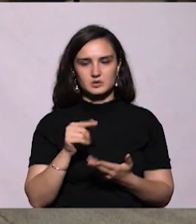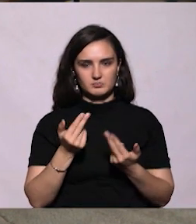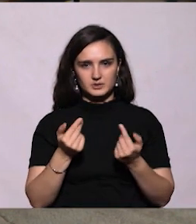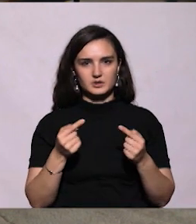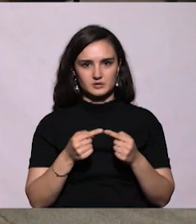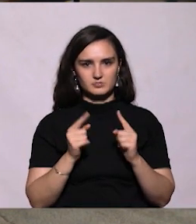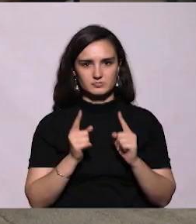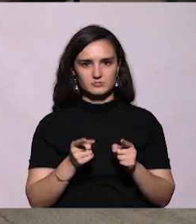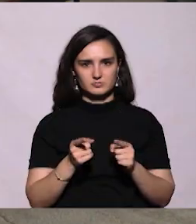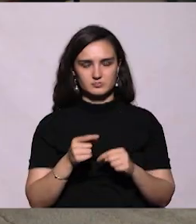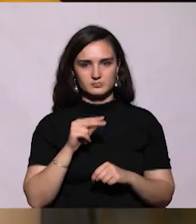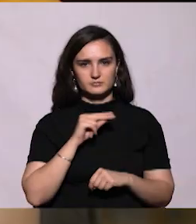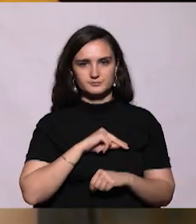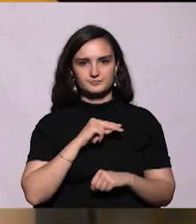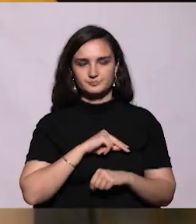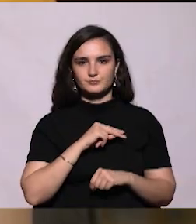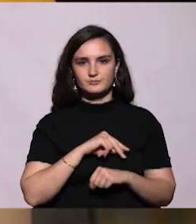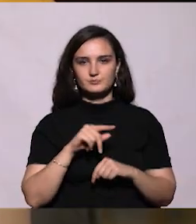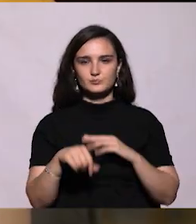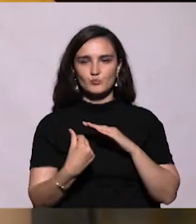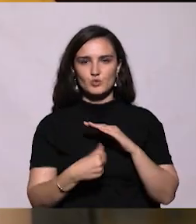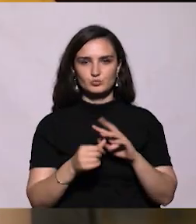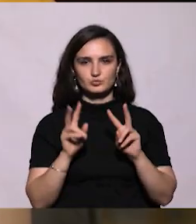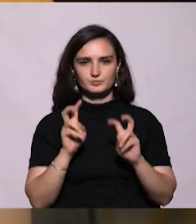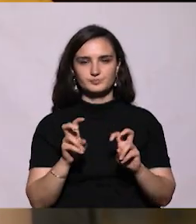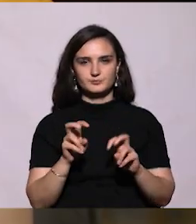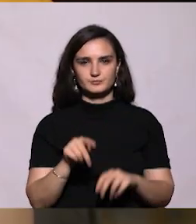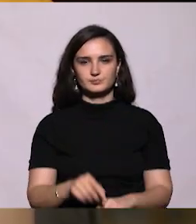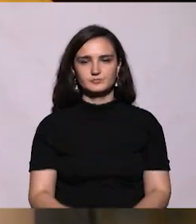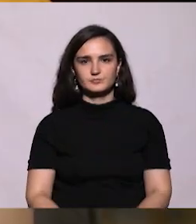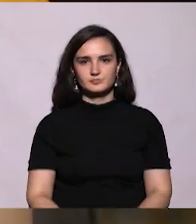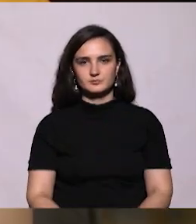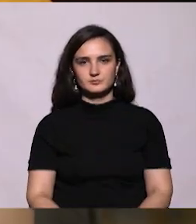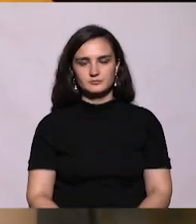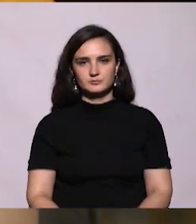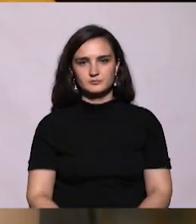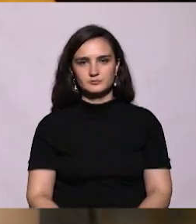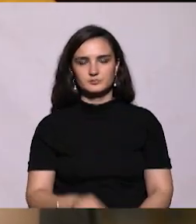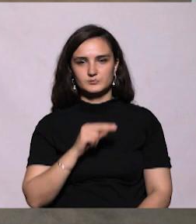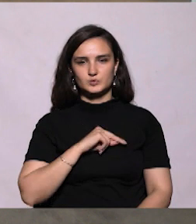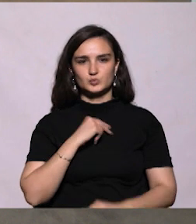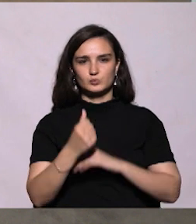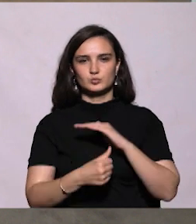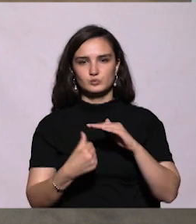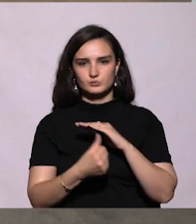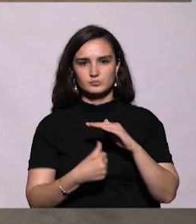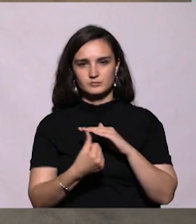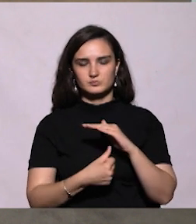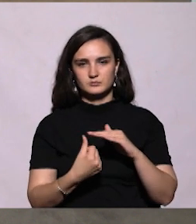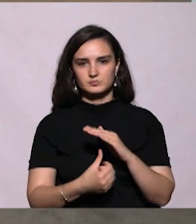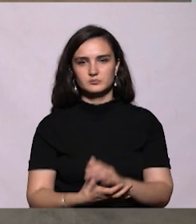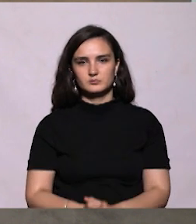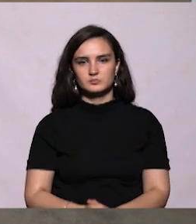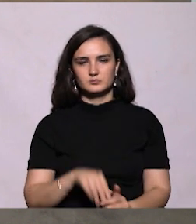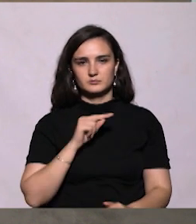definitely. Unemployment, umუშევრობა. Unemployment, umუშევრობა.